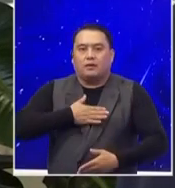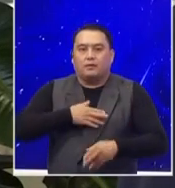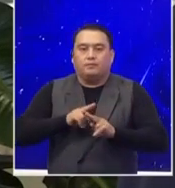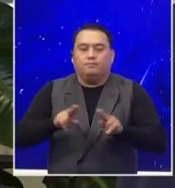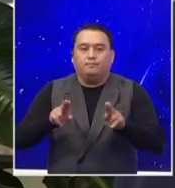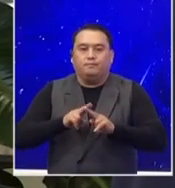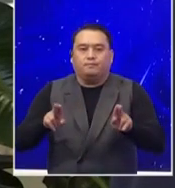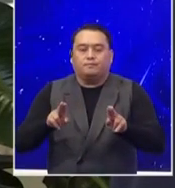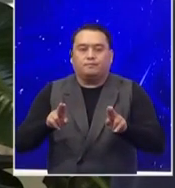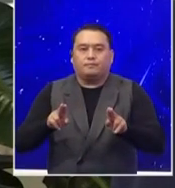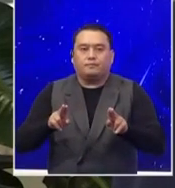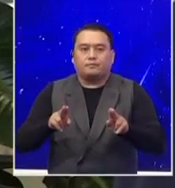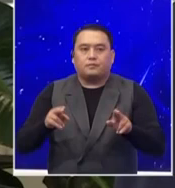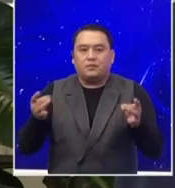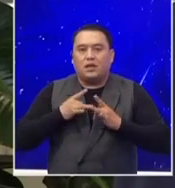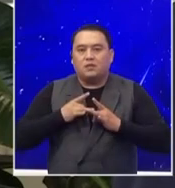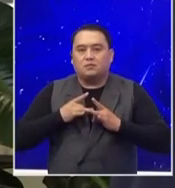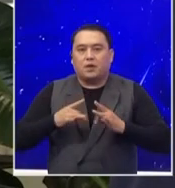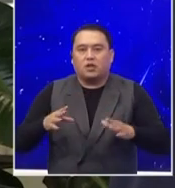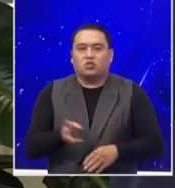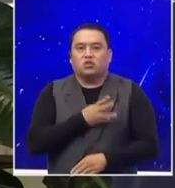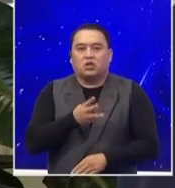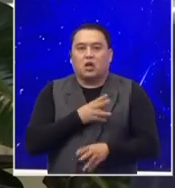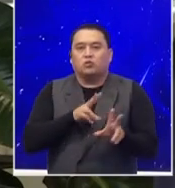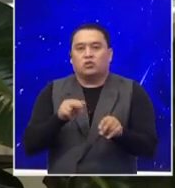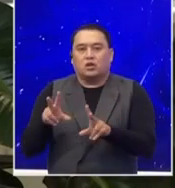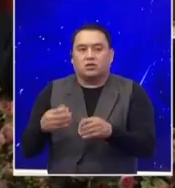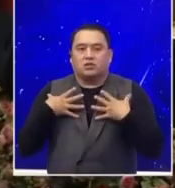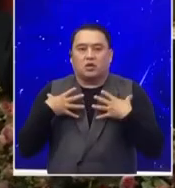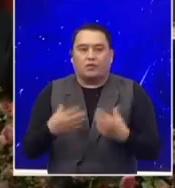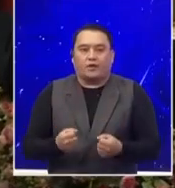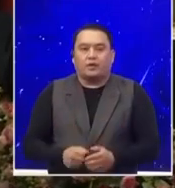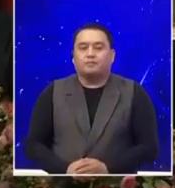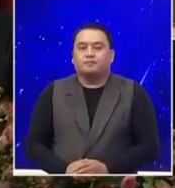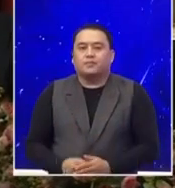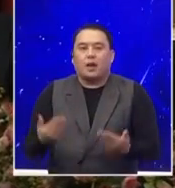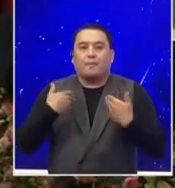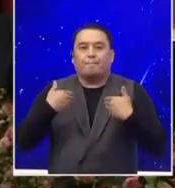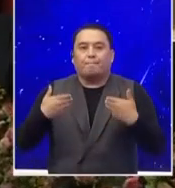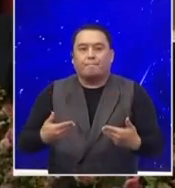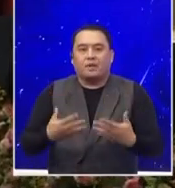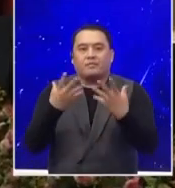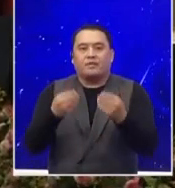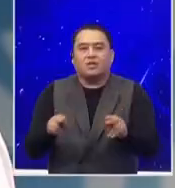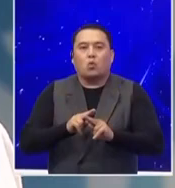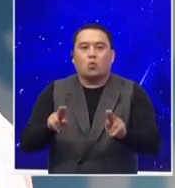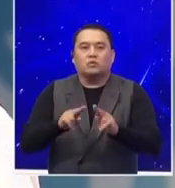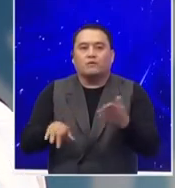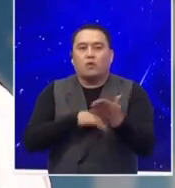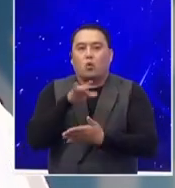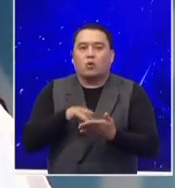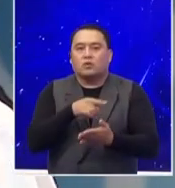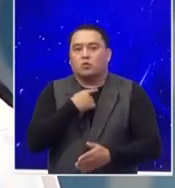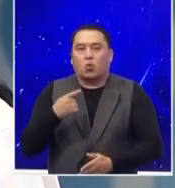учителей с праздником. Желаю счастья, здоровья. Профессиональный праздник «День учителя» в городе Талдыкурган